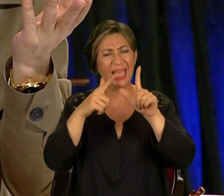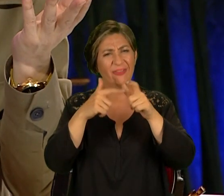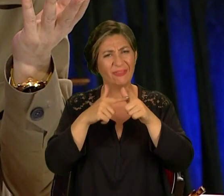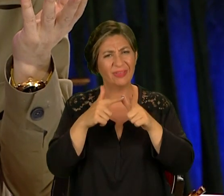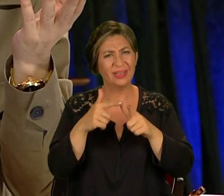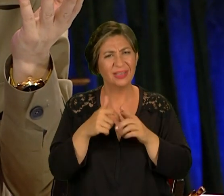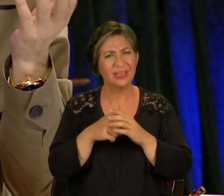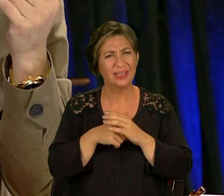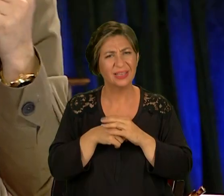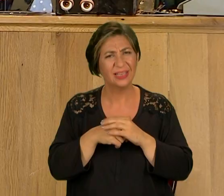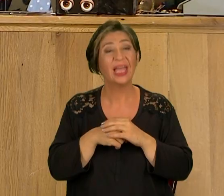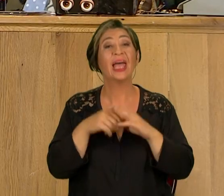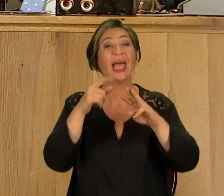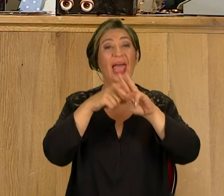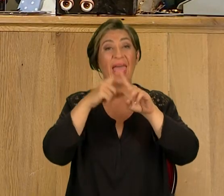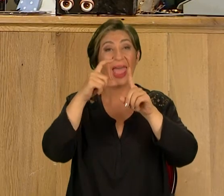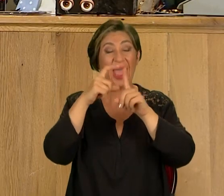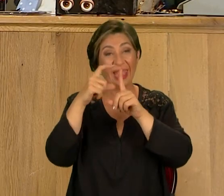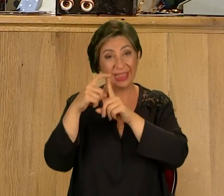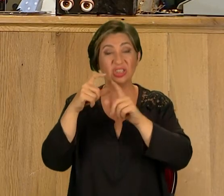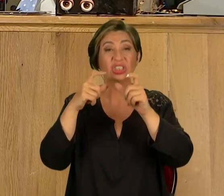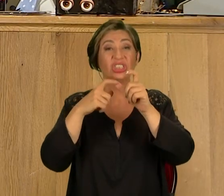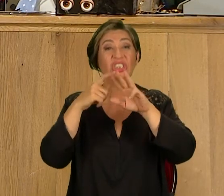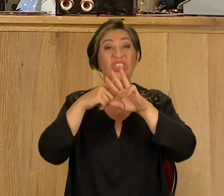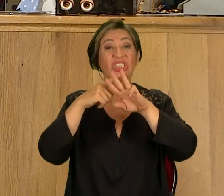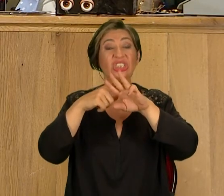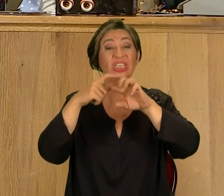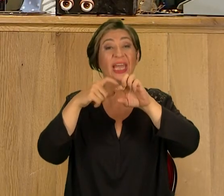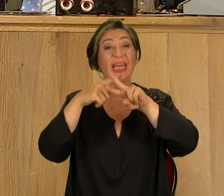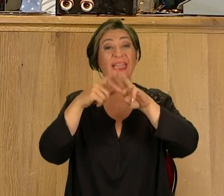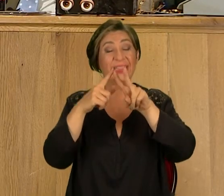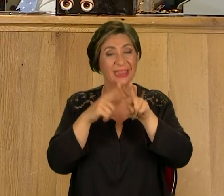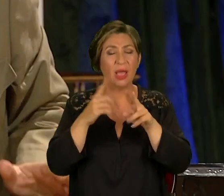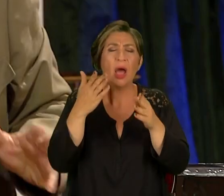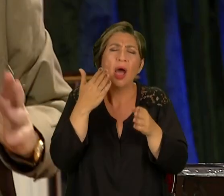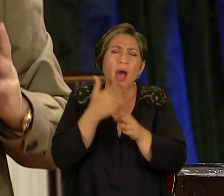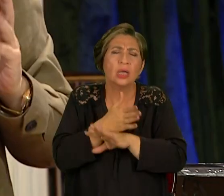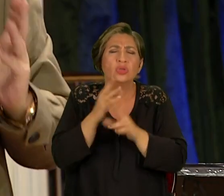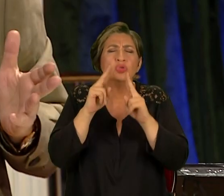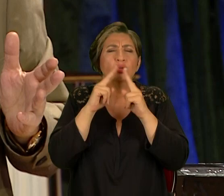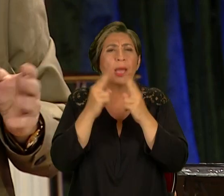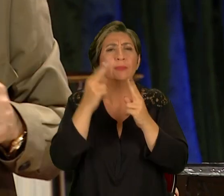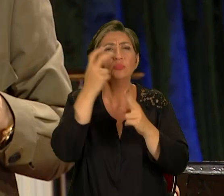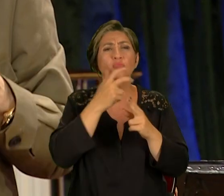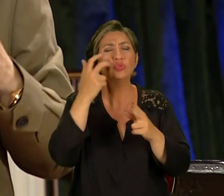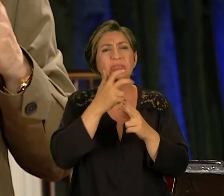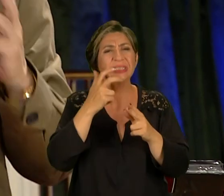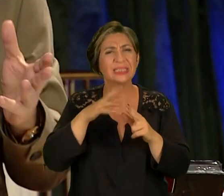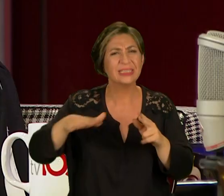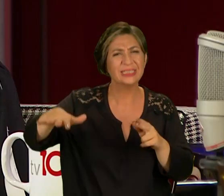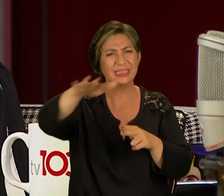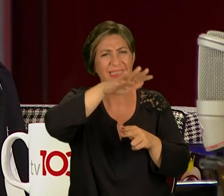neydi? Ed Sheeran. Ya bu Ed Sheeran hakikaten dünya müzik endüstrisini, dünya